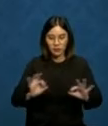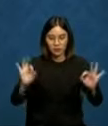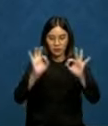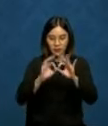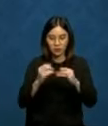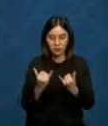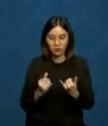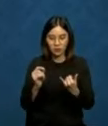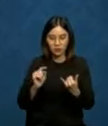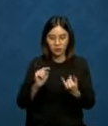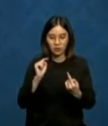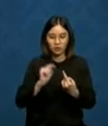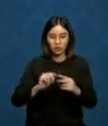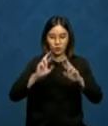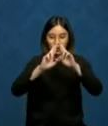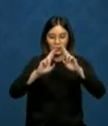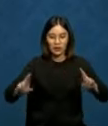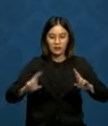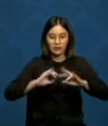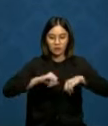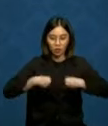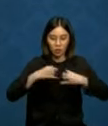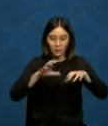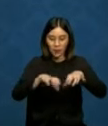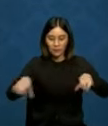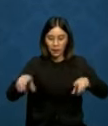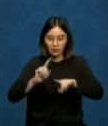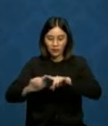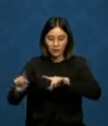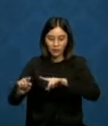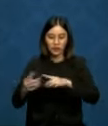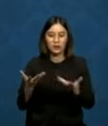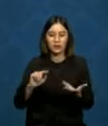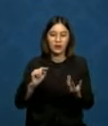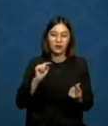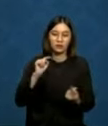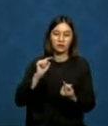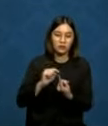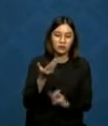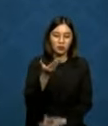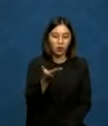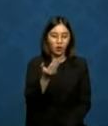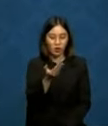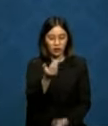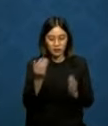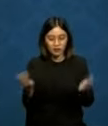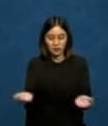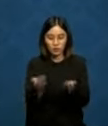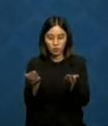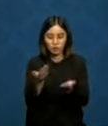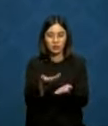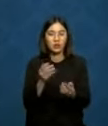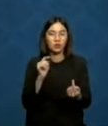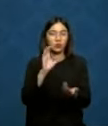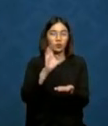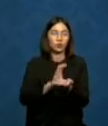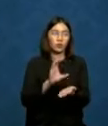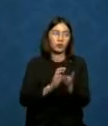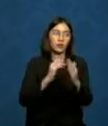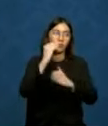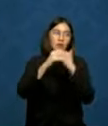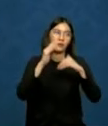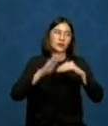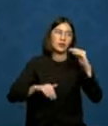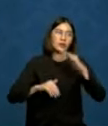ปัจจุบันนี้สถานประกอบการยังไม่สามารถเข้าถึงการขอรับการสนับสนุนเงินจากกองทุนพัฒนา